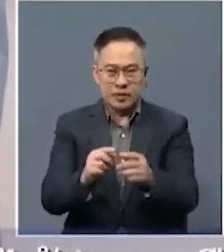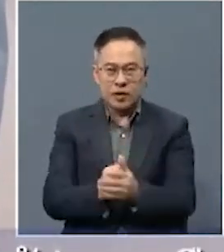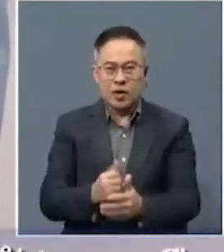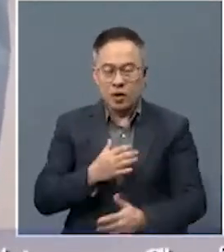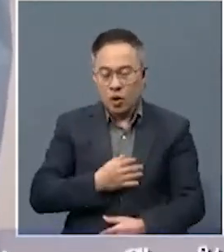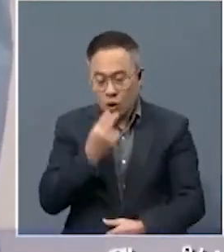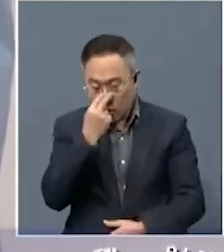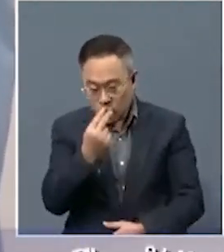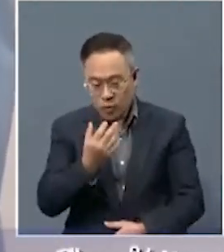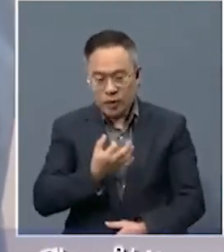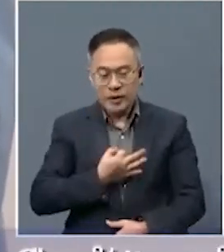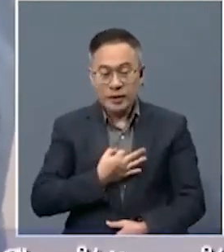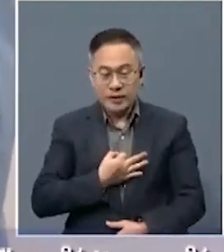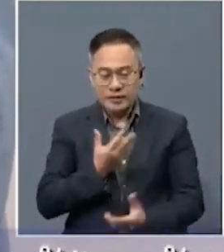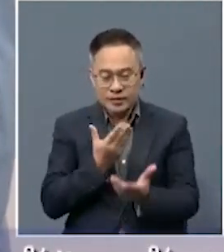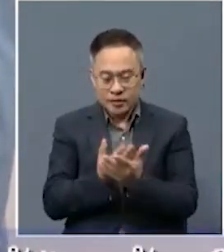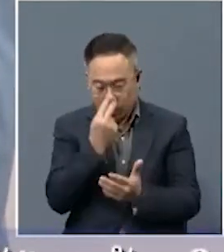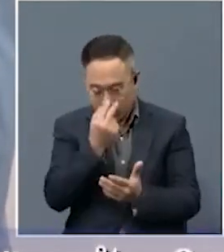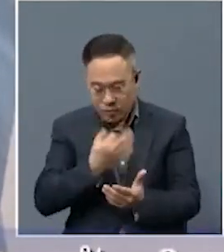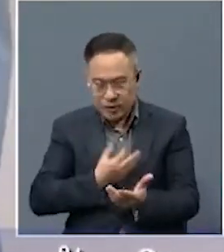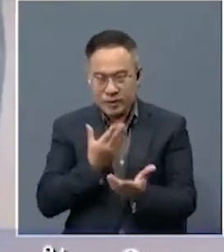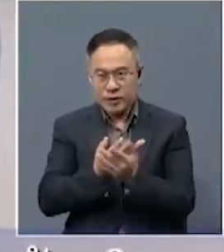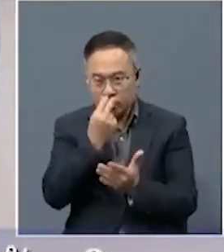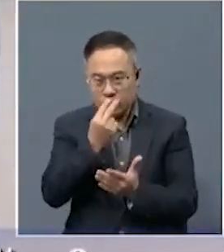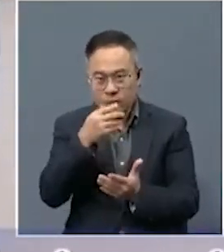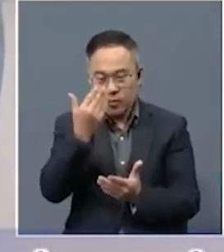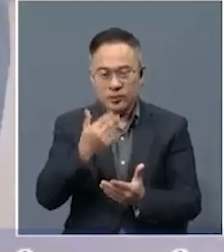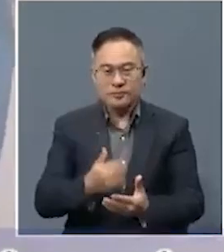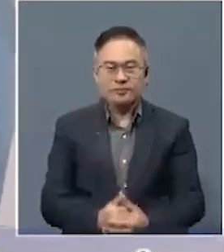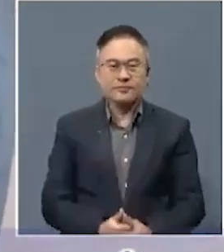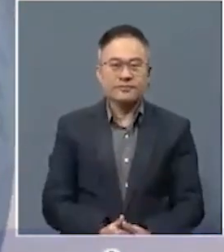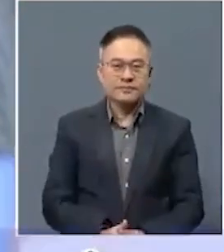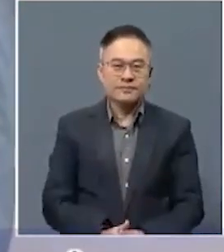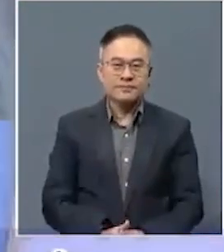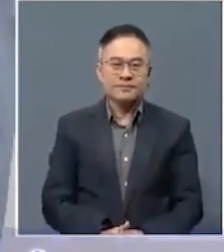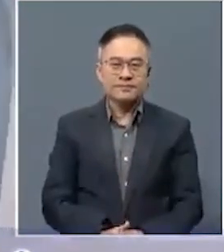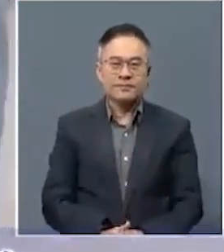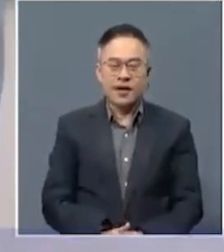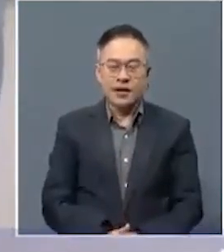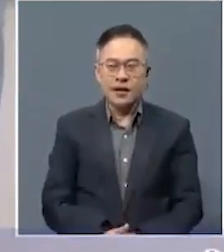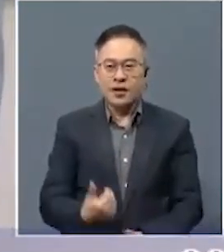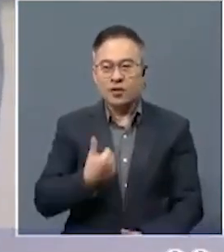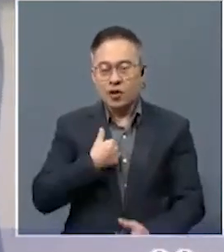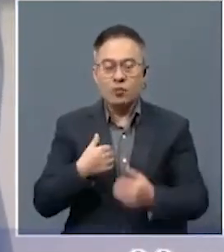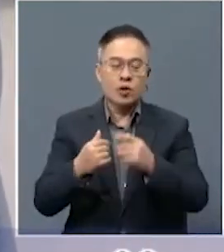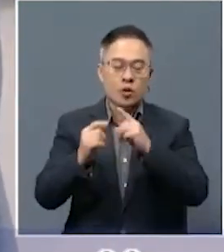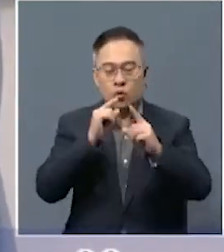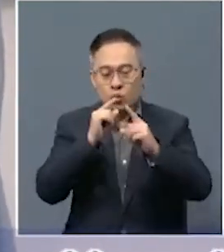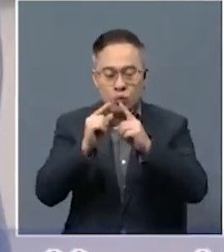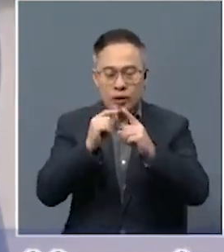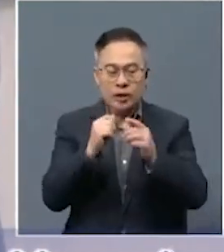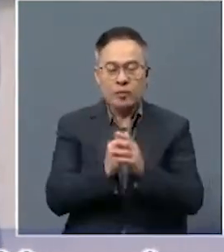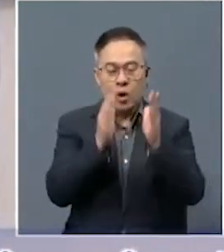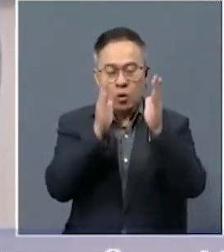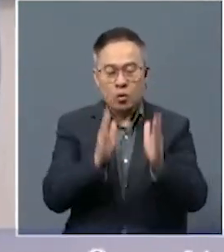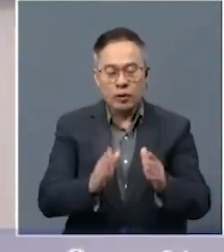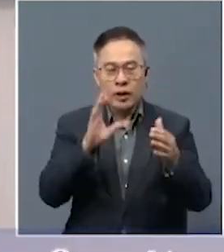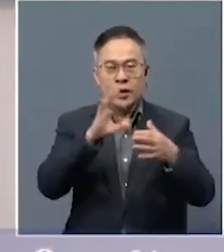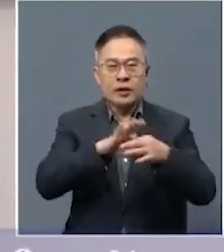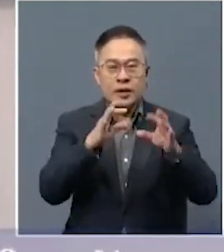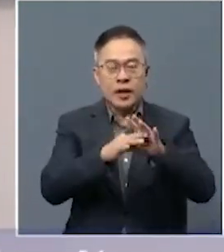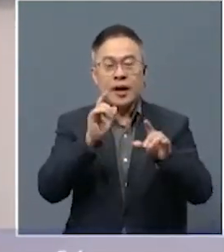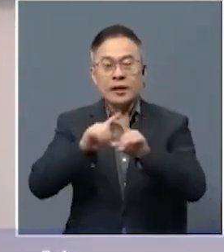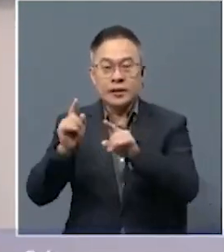เหรียญรางวัลจากวิวหน่อยอ่าก็ต้องได้สัมผัสเหรียญนะครับแล้วก็มีการทักทายพูดคุยกับบรรดานักกีฬา